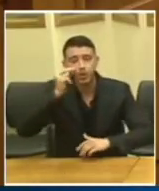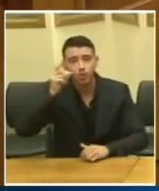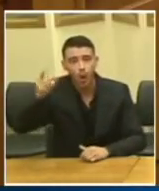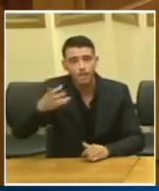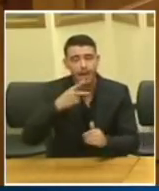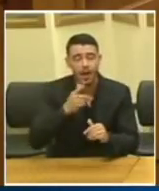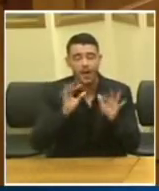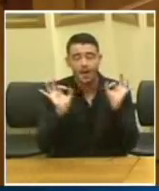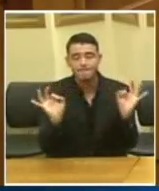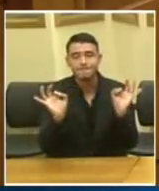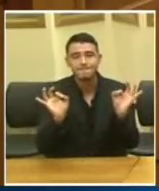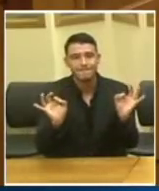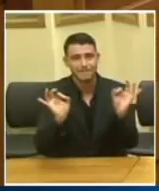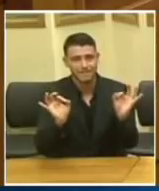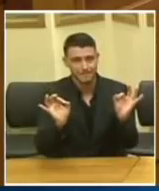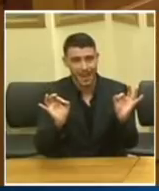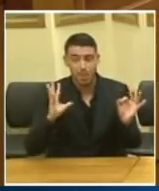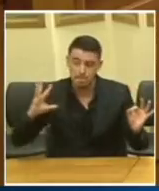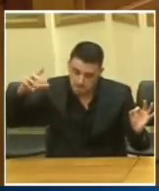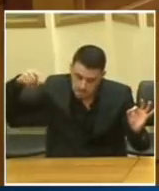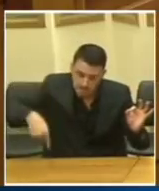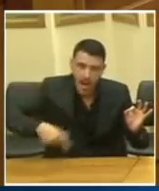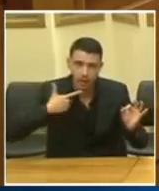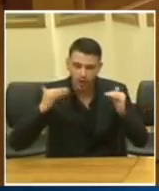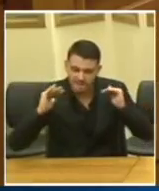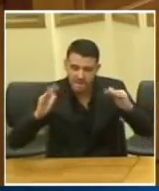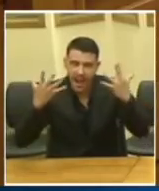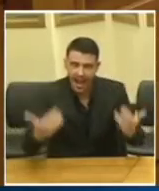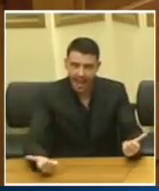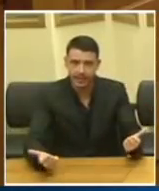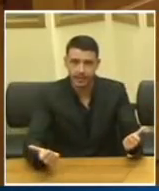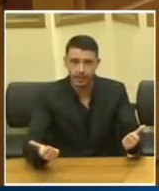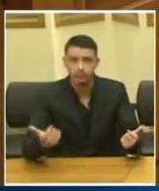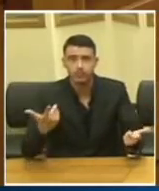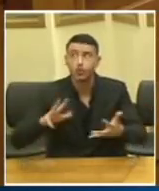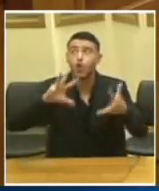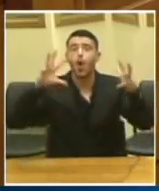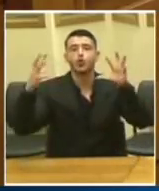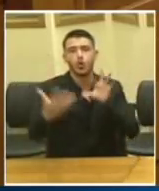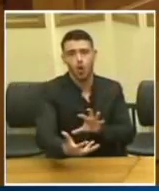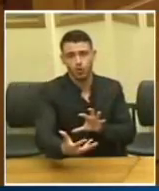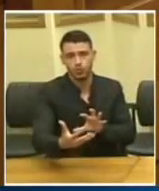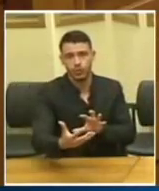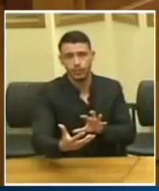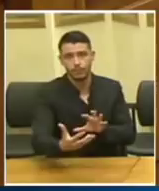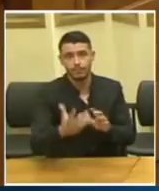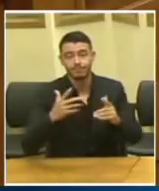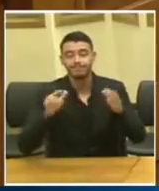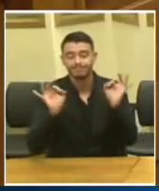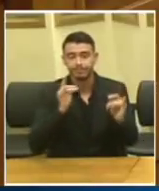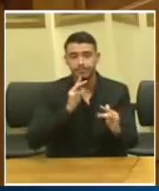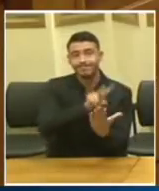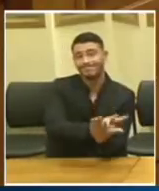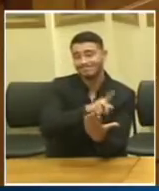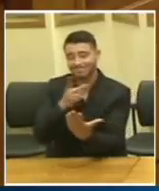λέξη Μακεδόνιαν που ίσχυε μέχρι τώρα και μπαίνανε στην Ελλάδα, και σε όλο τον κόσμο, η φράση πολίτης της